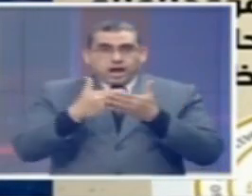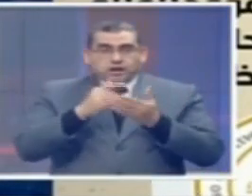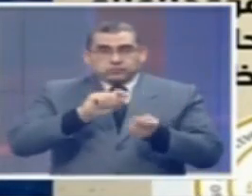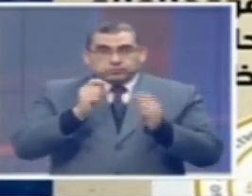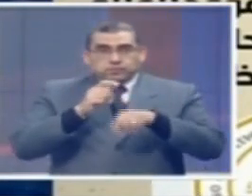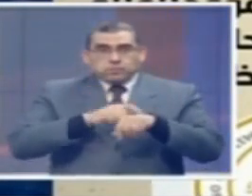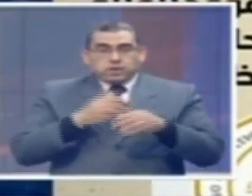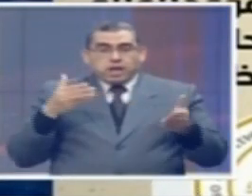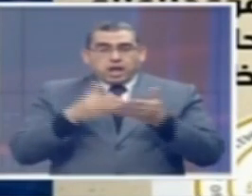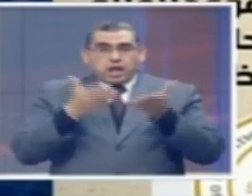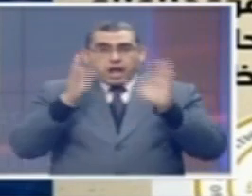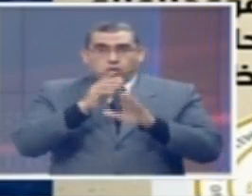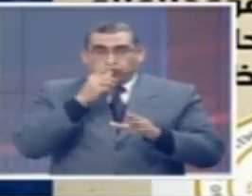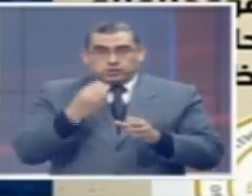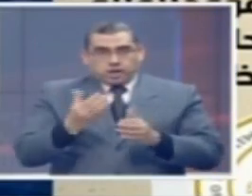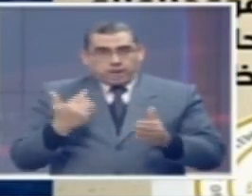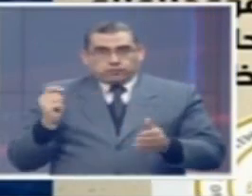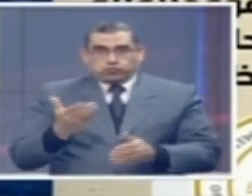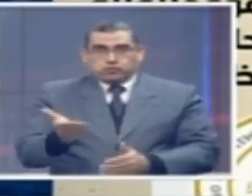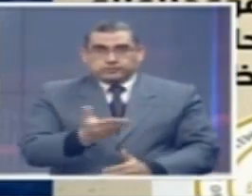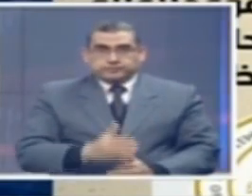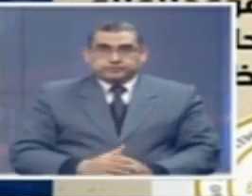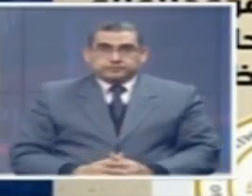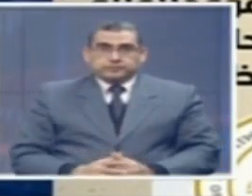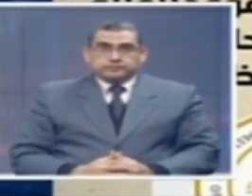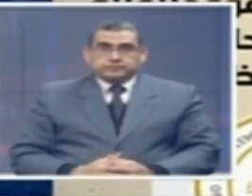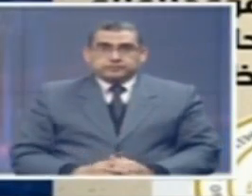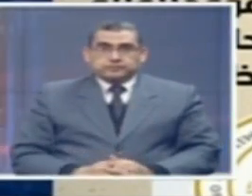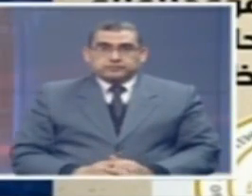تحديد موعد نهائي لغلق التسجيل.